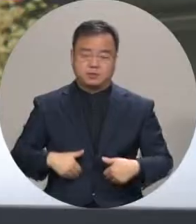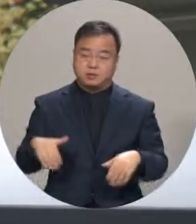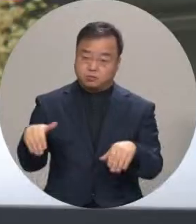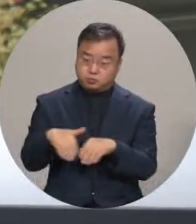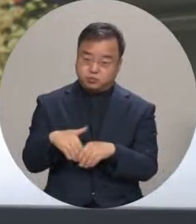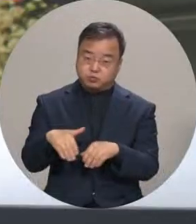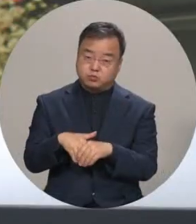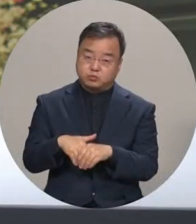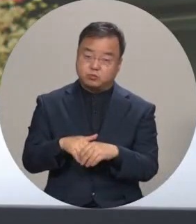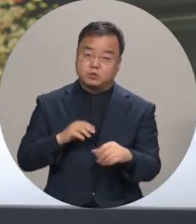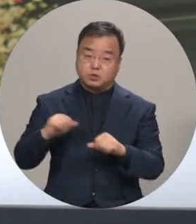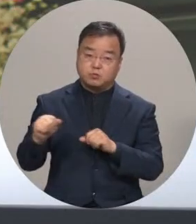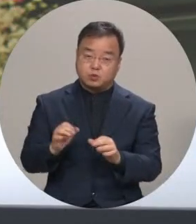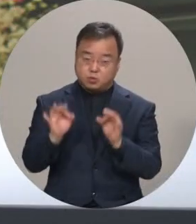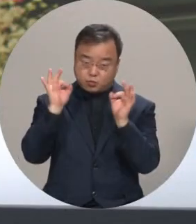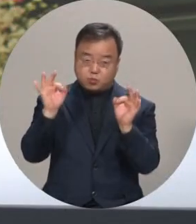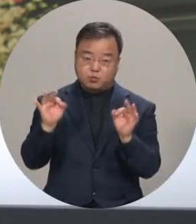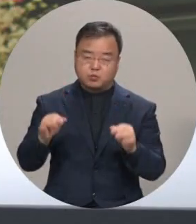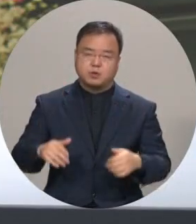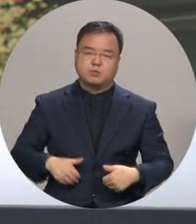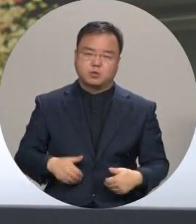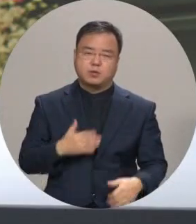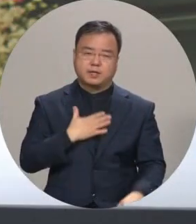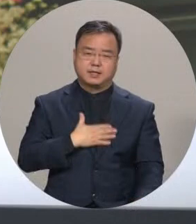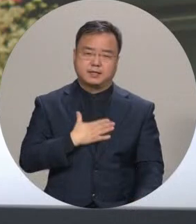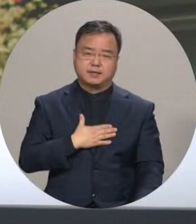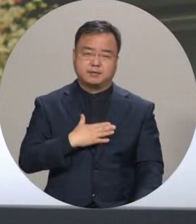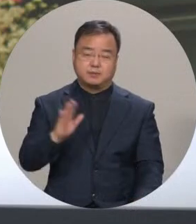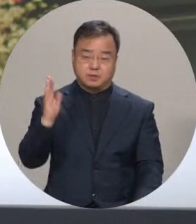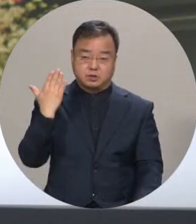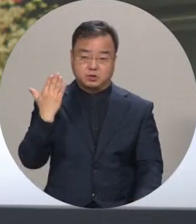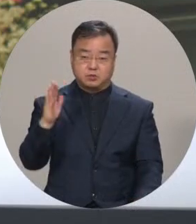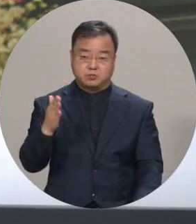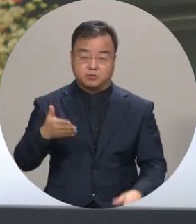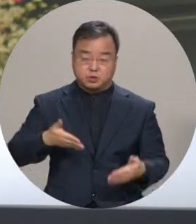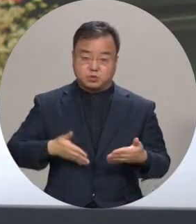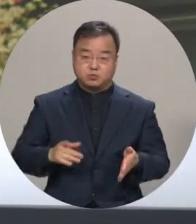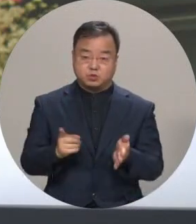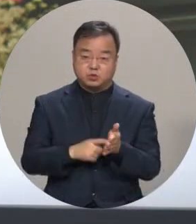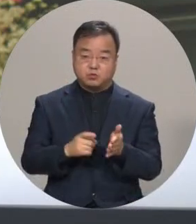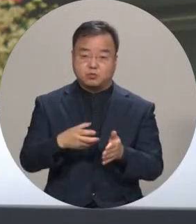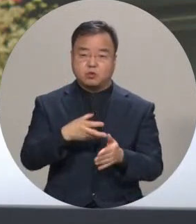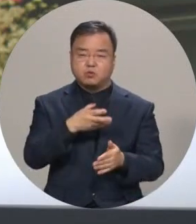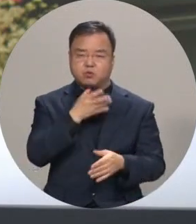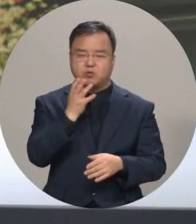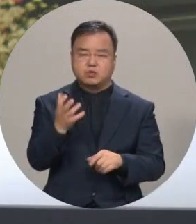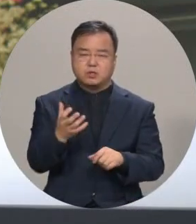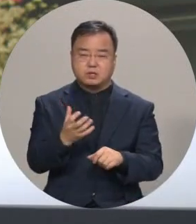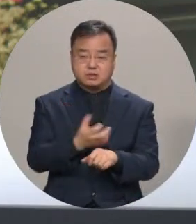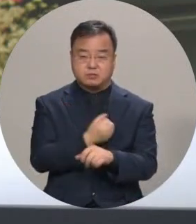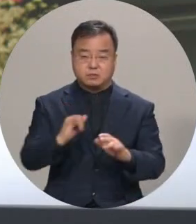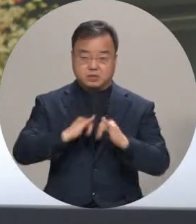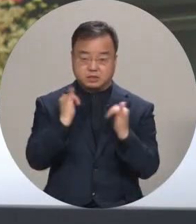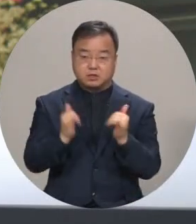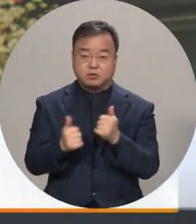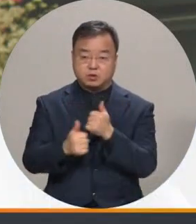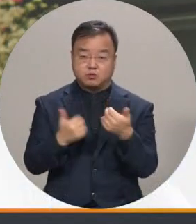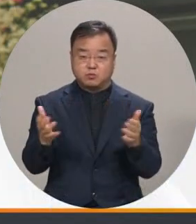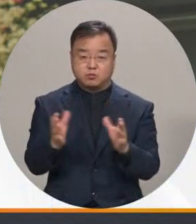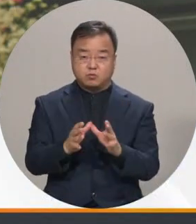노력도 중요하겠습니다이 최근 위원회에서는이 저출산 관련이 대국민 인식 조사 결과를